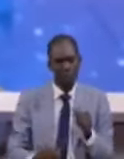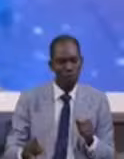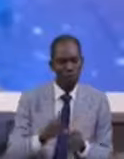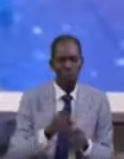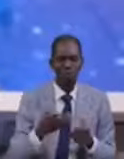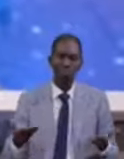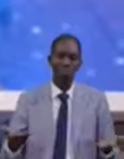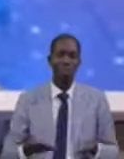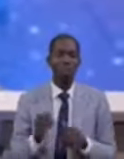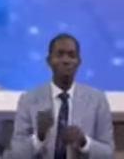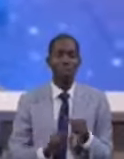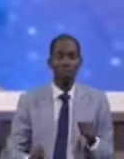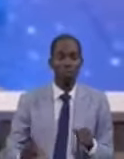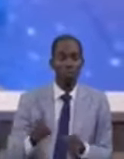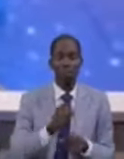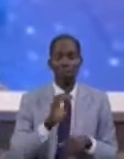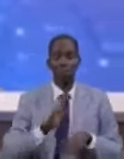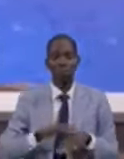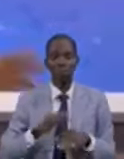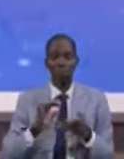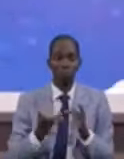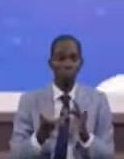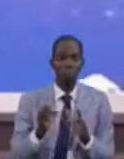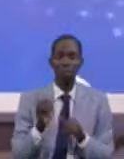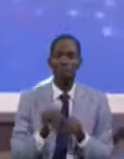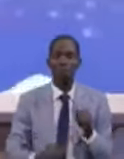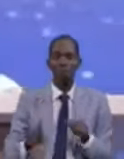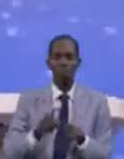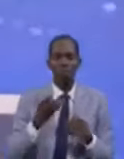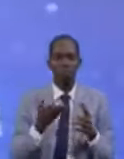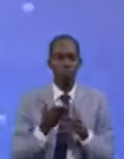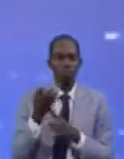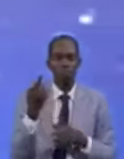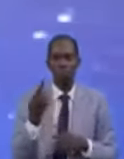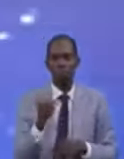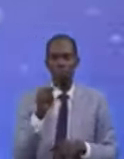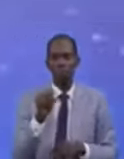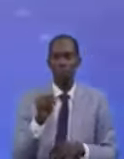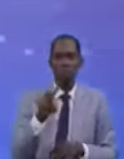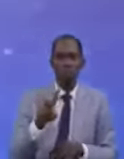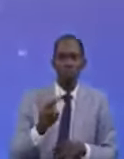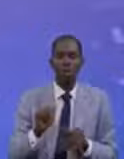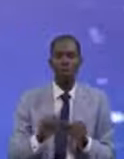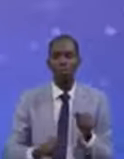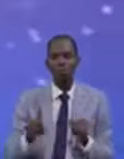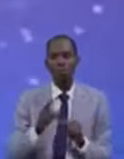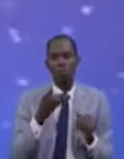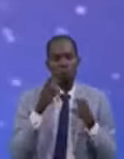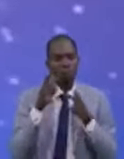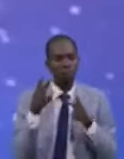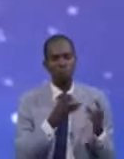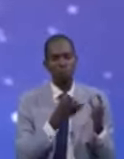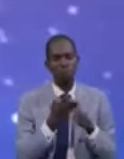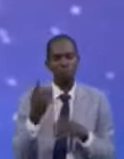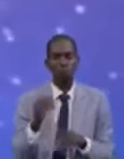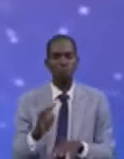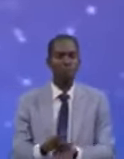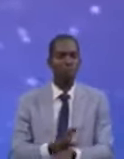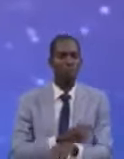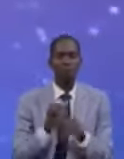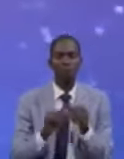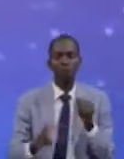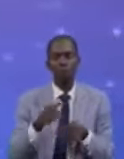sont en ligne pour tous ceux qui sont à la radio tous ceux qui sont à la télévision là-bas tous ceux qui sont dans chaque